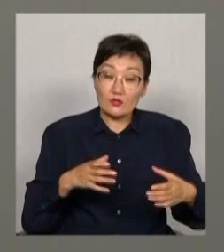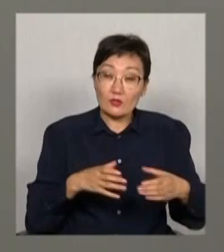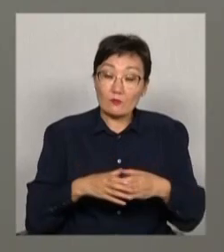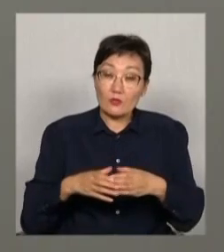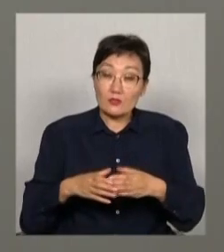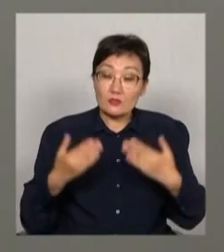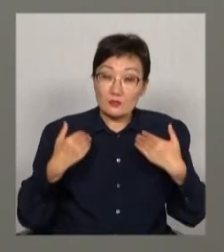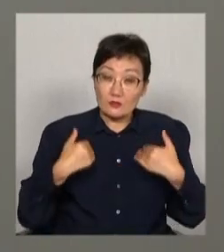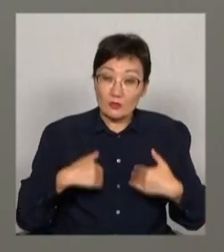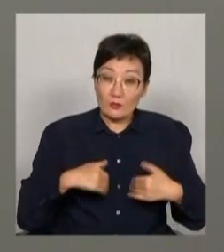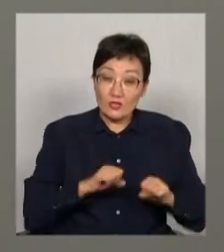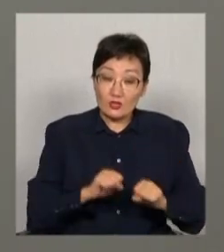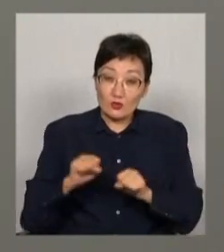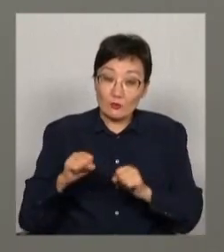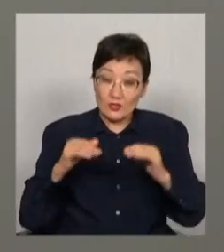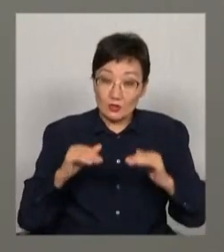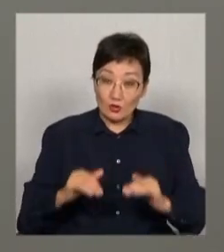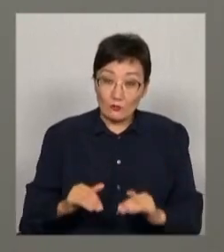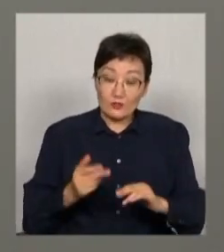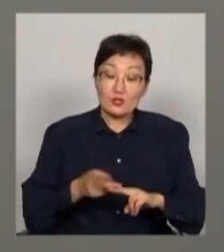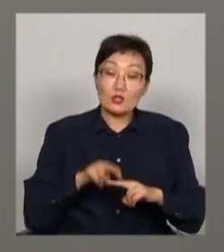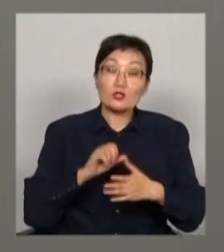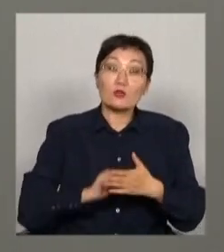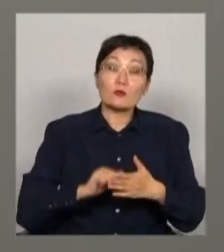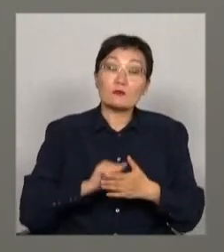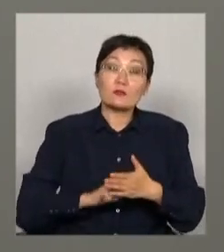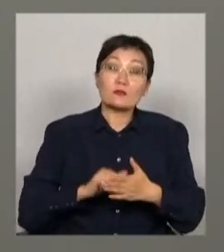иммунитет төмендеп кеткен. Сол себептен